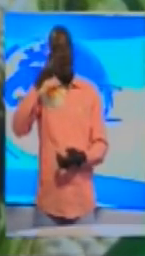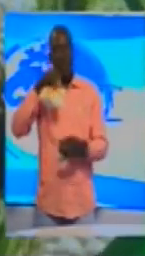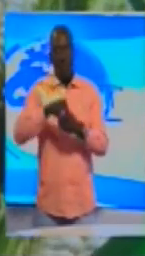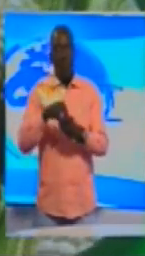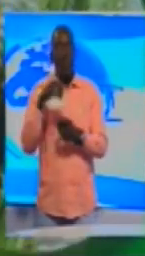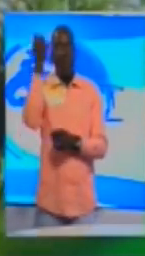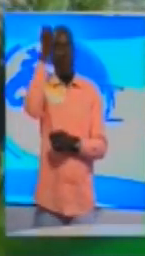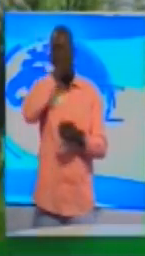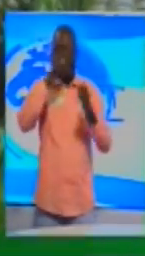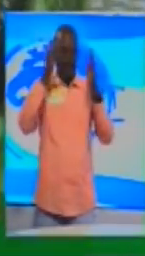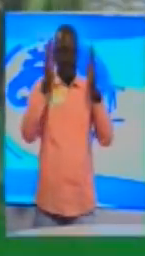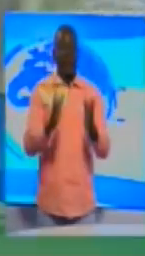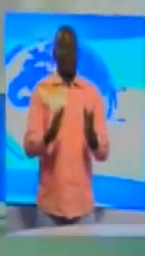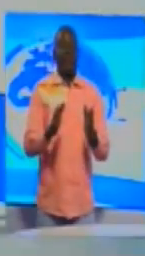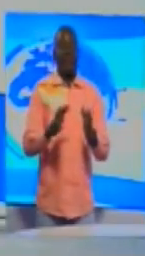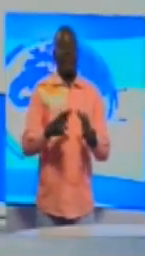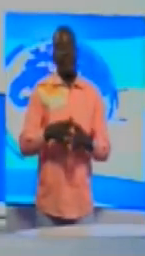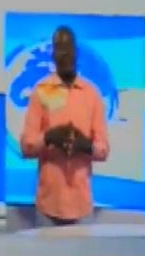Afrique.